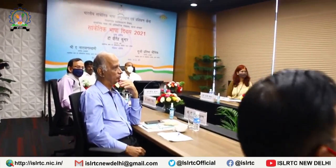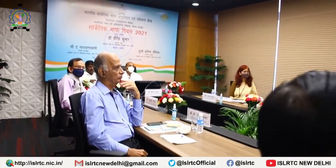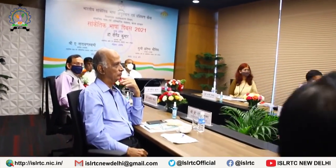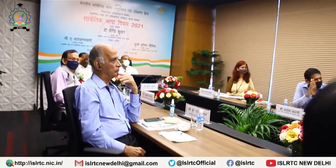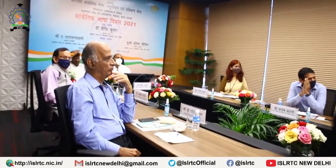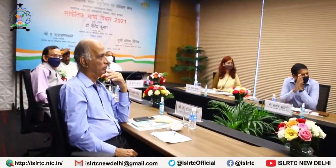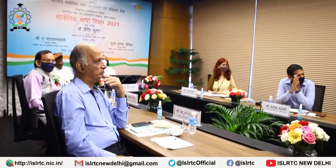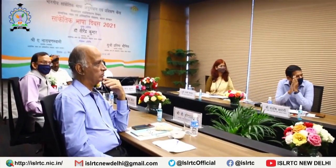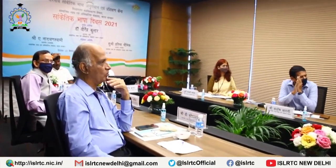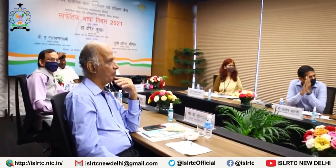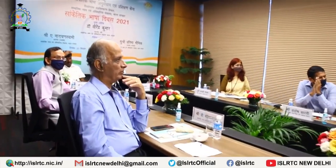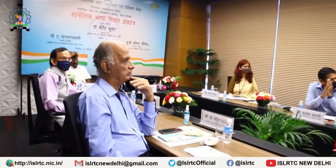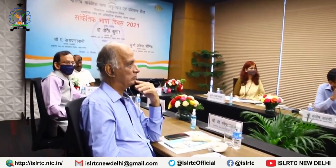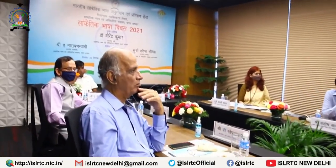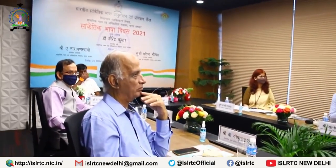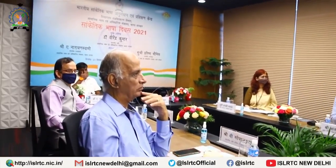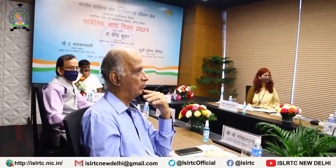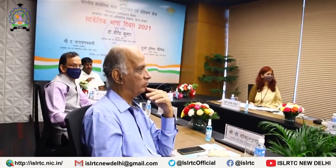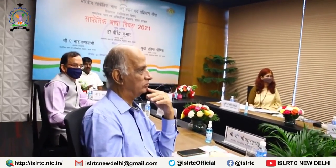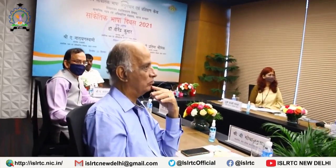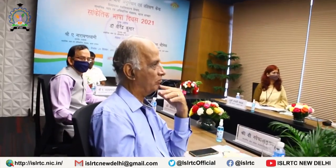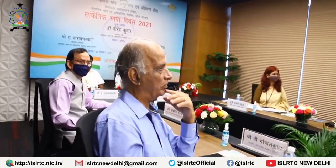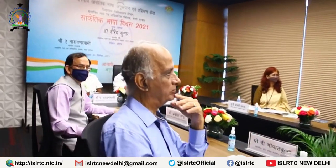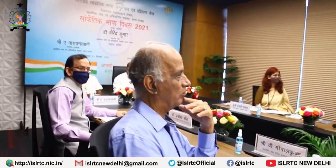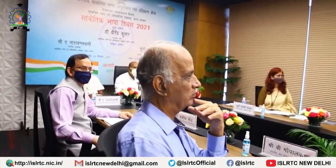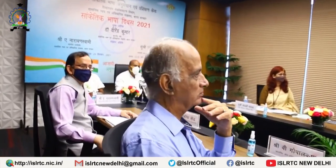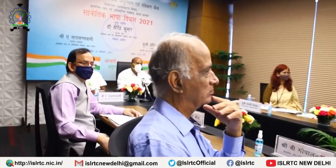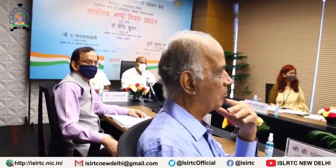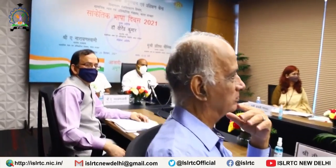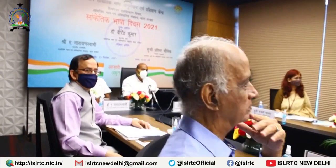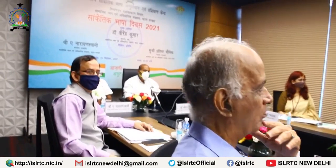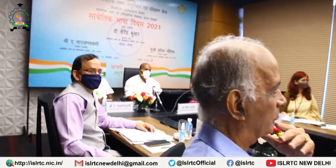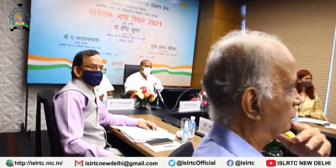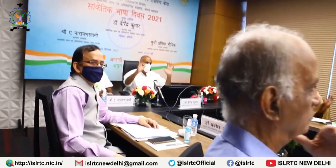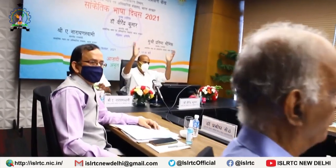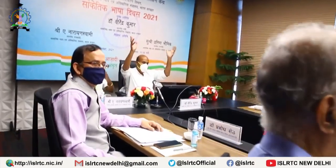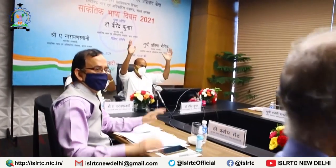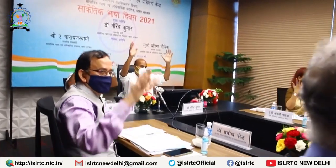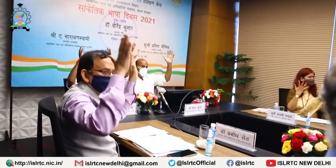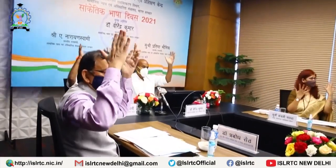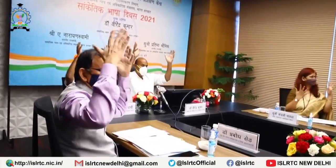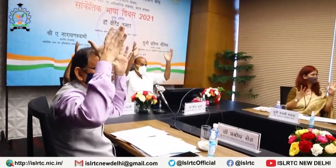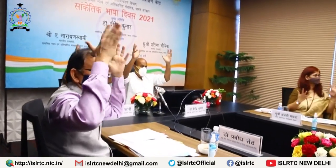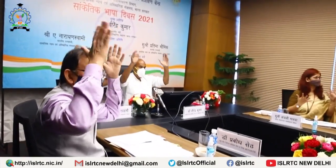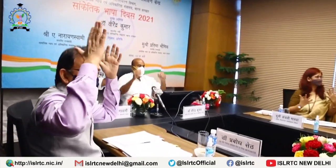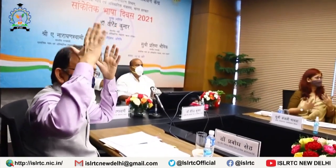द्वितीय पुरस्कार जाता है कल्याण केंद्र पंचकुला हरियाणा की विशाली को।